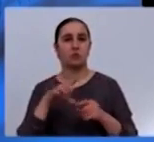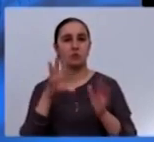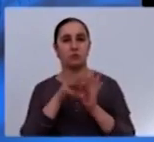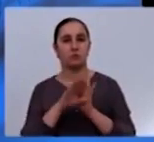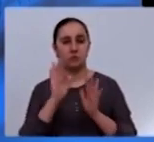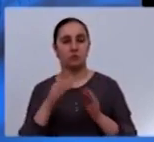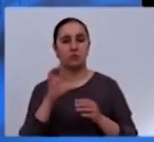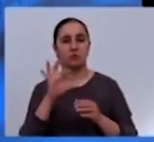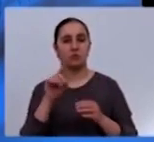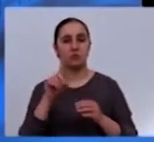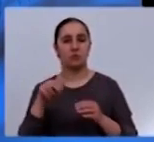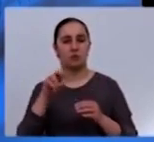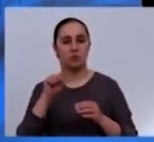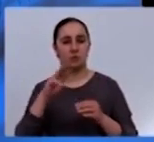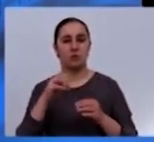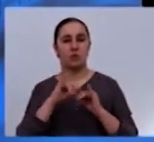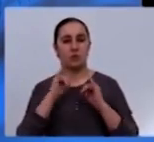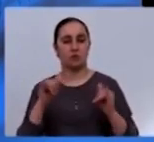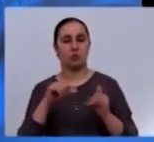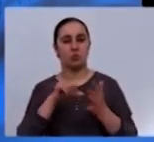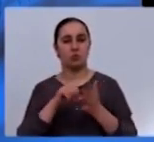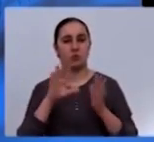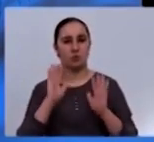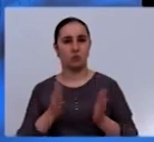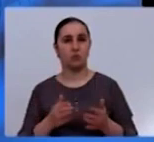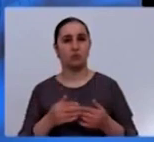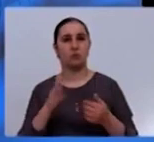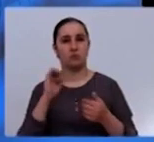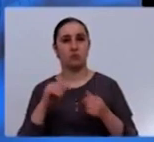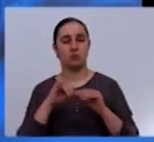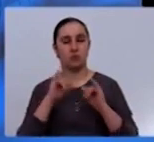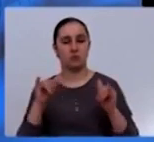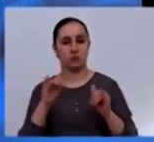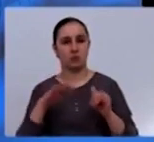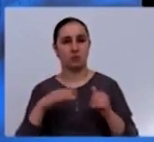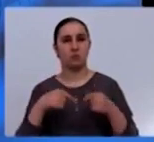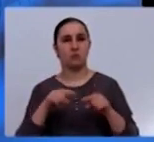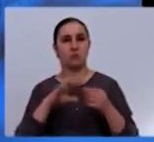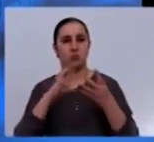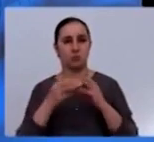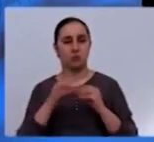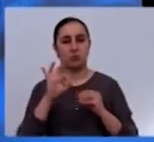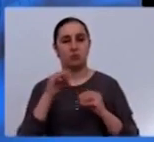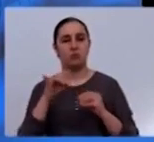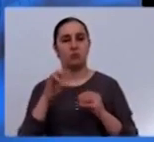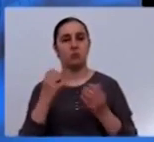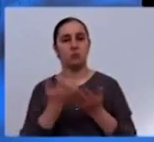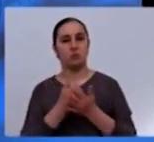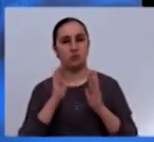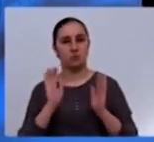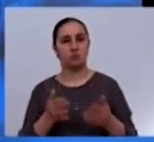kiritgandan so'ng создать, ya'ni yaratish tugmasi bosiladi. Va yaratganimizdan so'ng bizda quyidagi oyna paydo